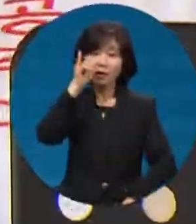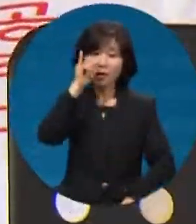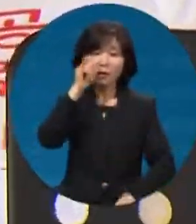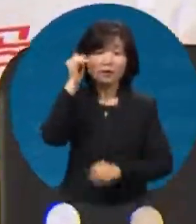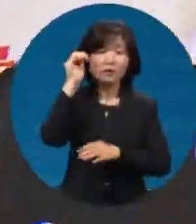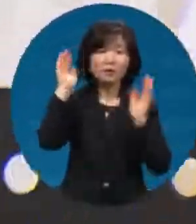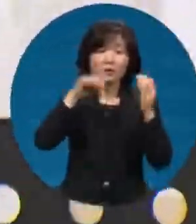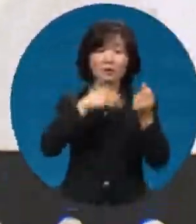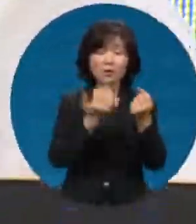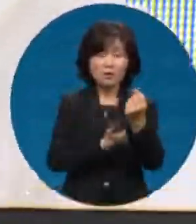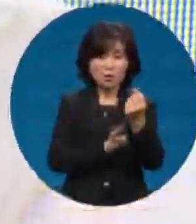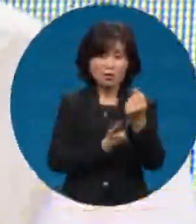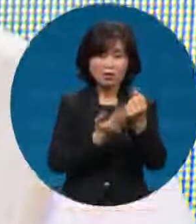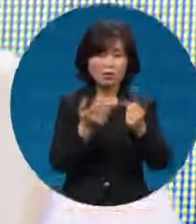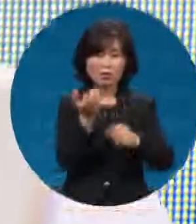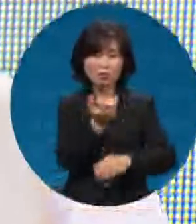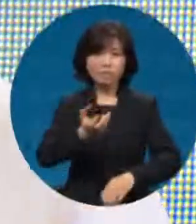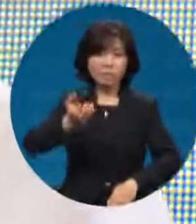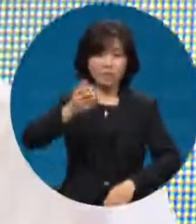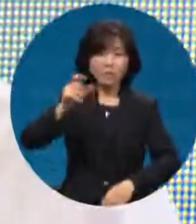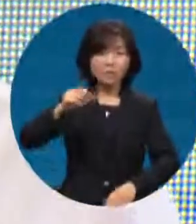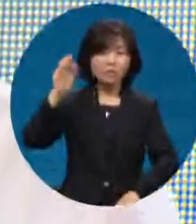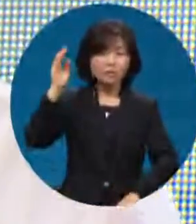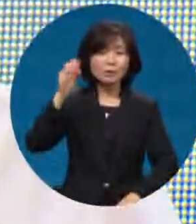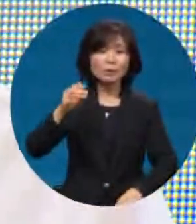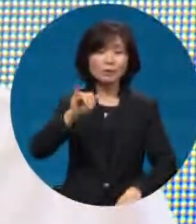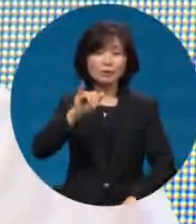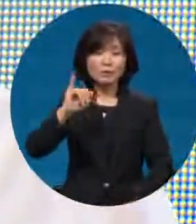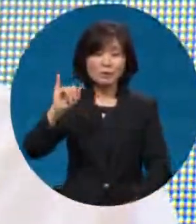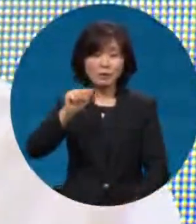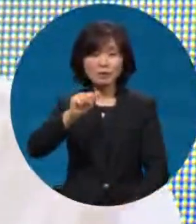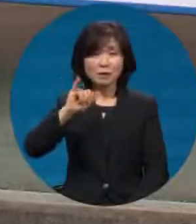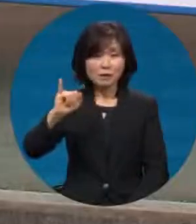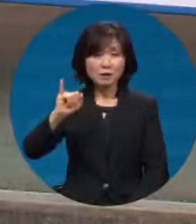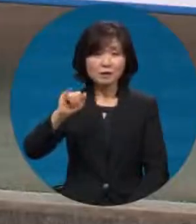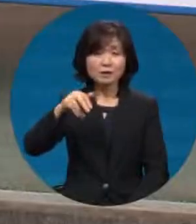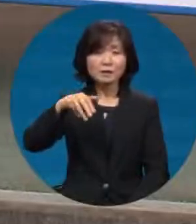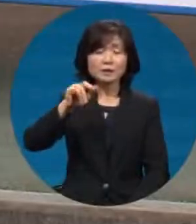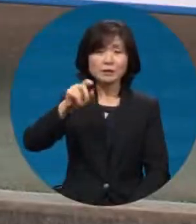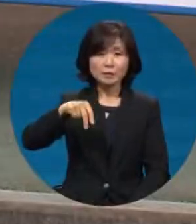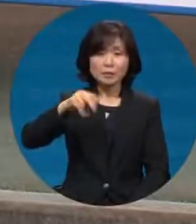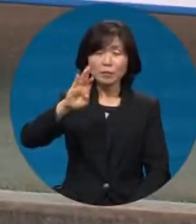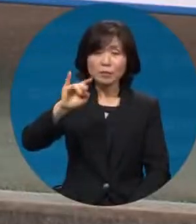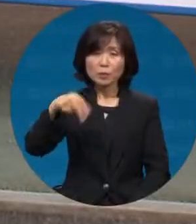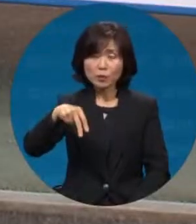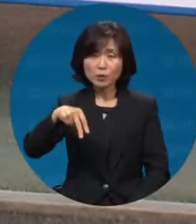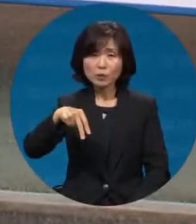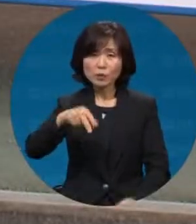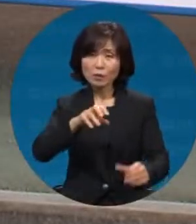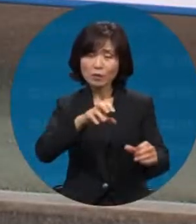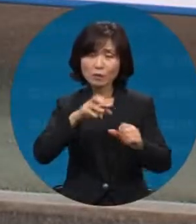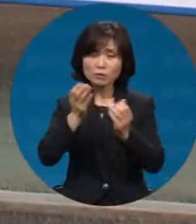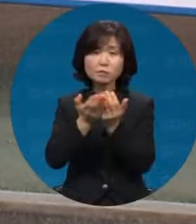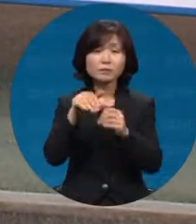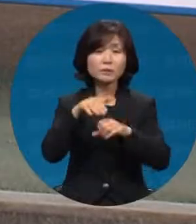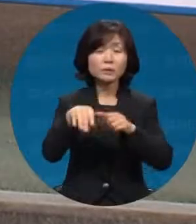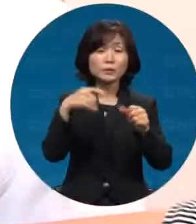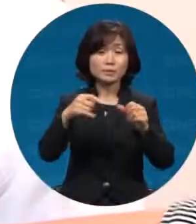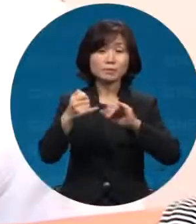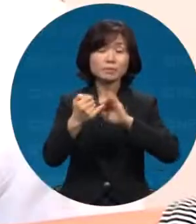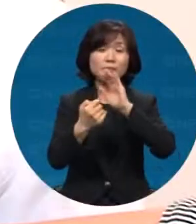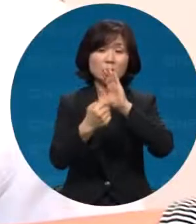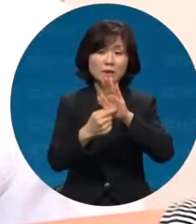기초학력 내실화 를 강조하면서 인공지능과 책 꽃 등을 활용한 맞춤형 교육 에 나서겠다고 약속했습니다